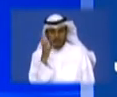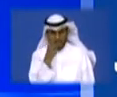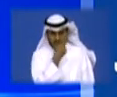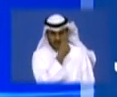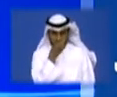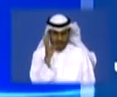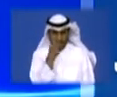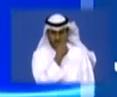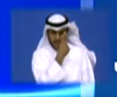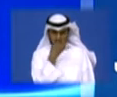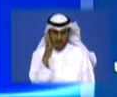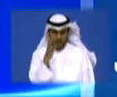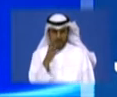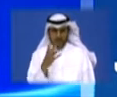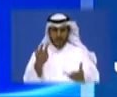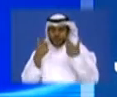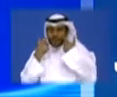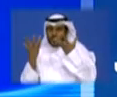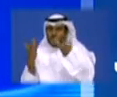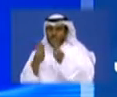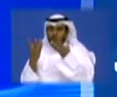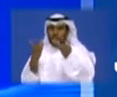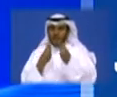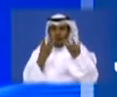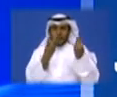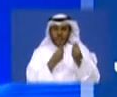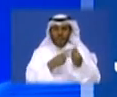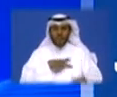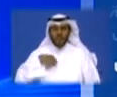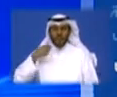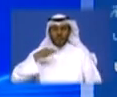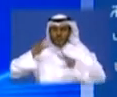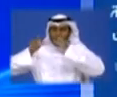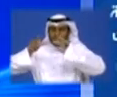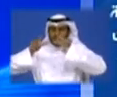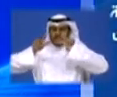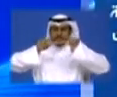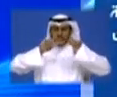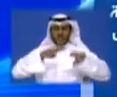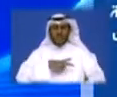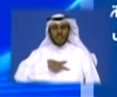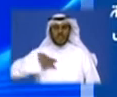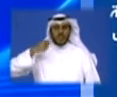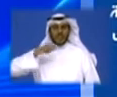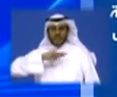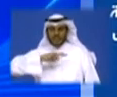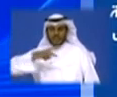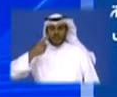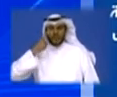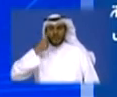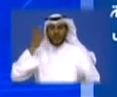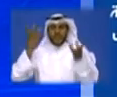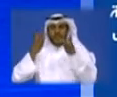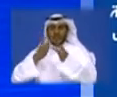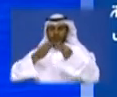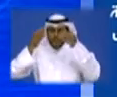2013-2014، وملاحظات ديوان المحاسبة على أعمال الوزارات والإدارات الحكومية، مشيرا إلى عدد من الموضوعات